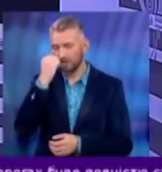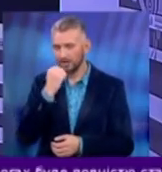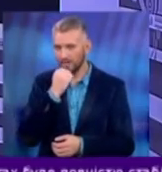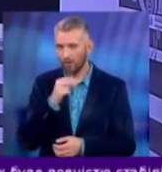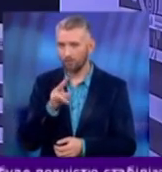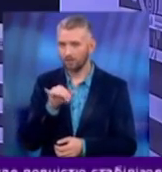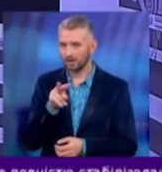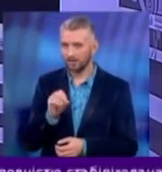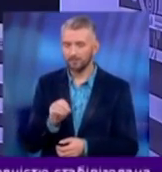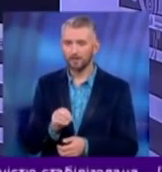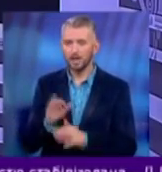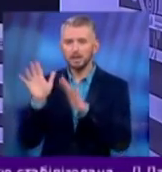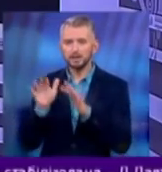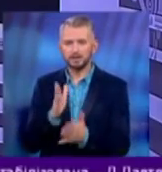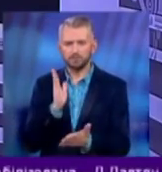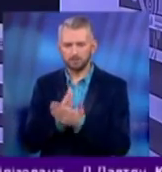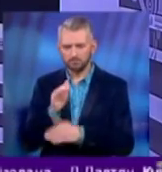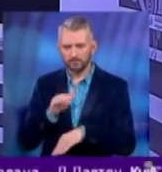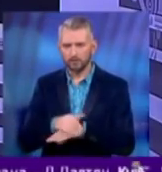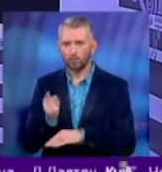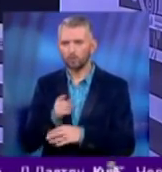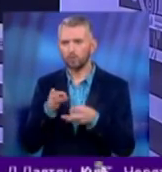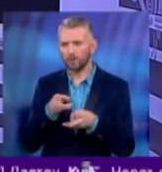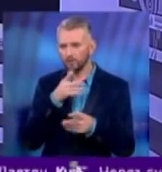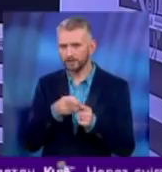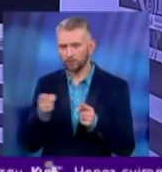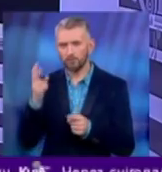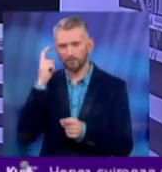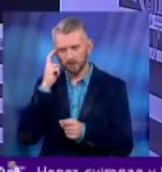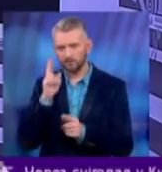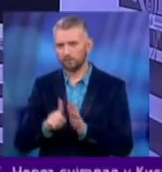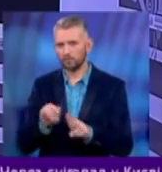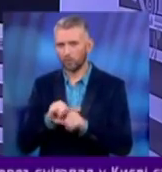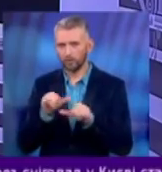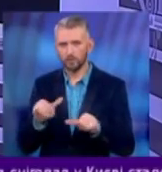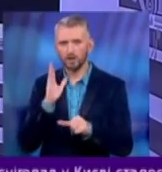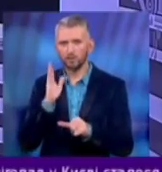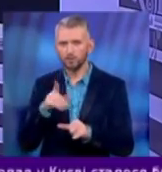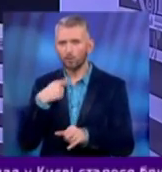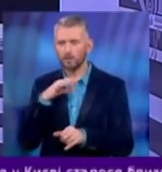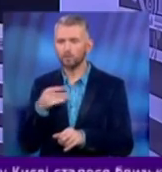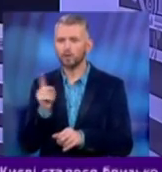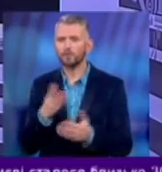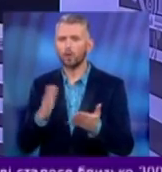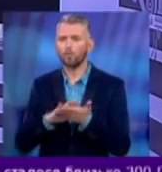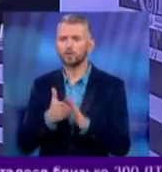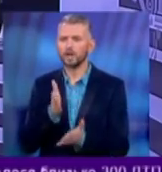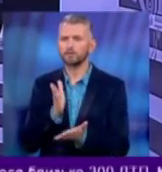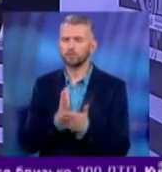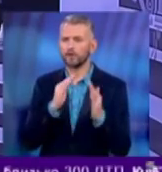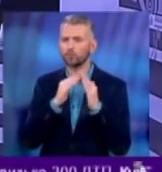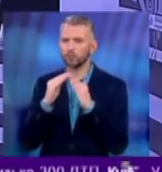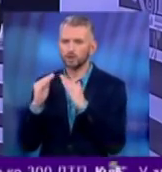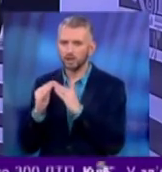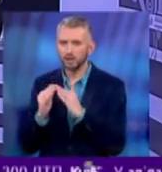Ну, сніг – це пряме свідчення того, що опалювальний сезон у столиці у розпалі. Тож, будемо говорити про те, в якому стані перебувають будинки.